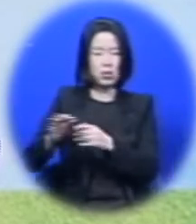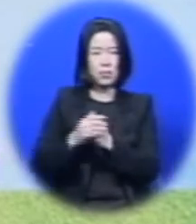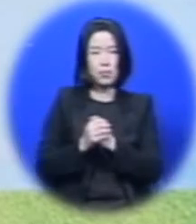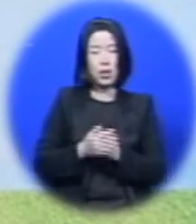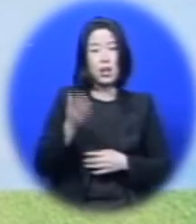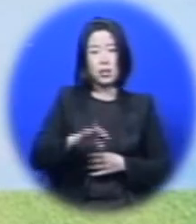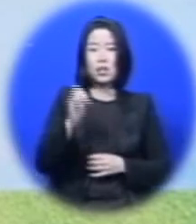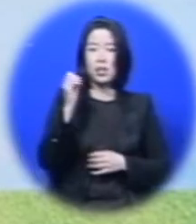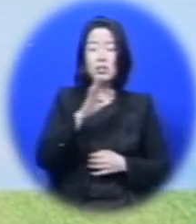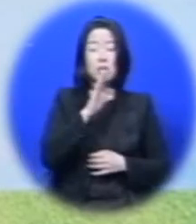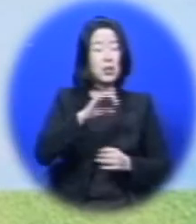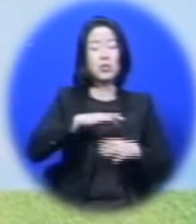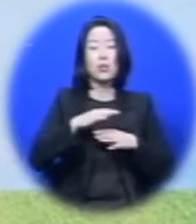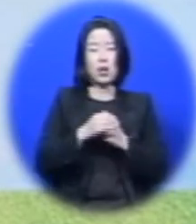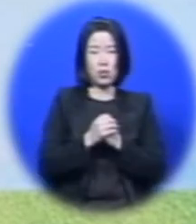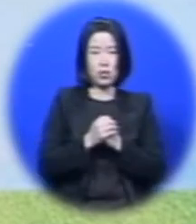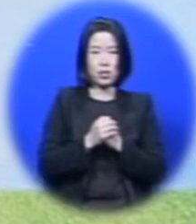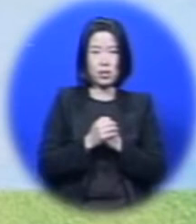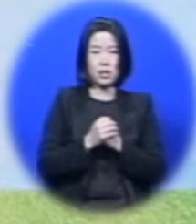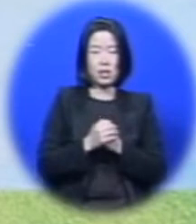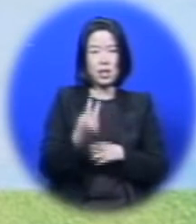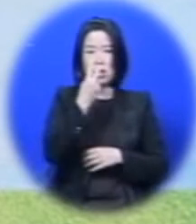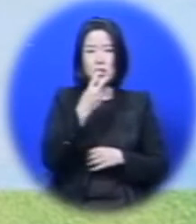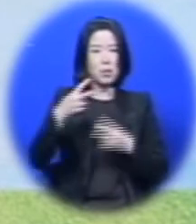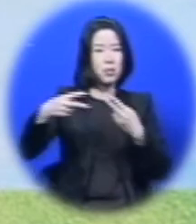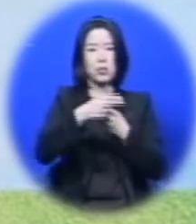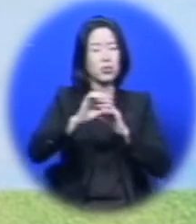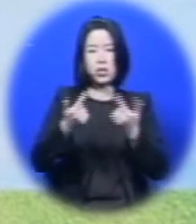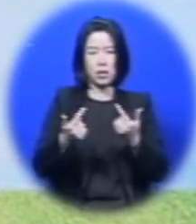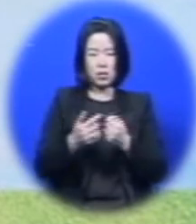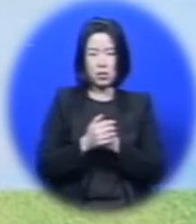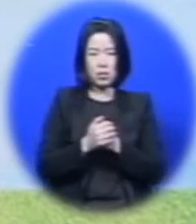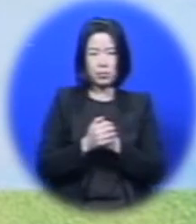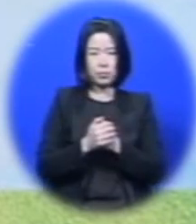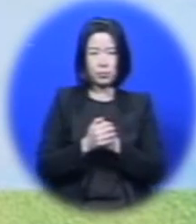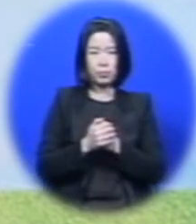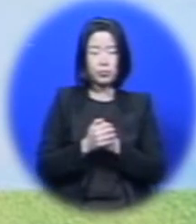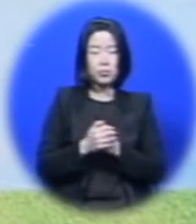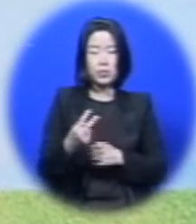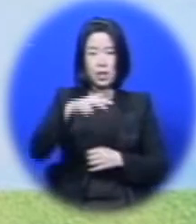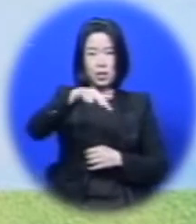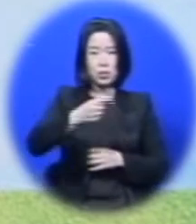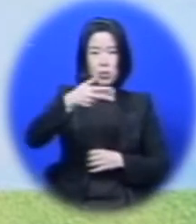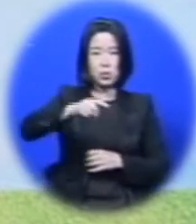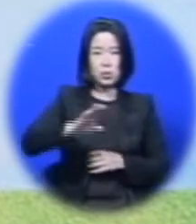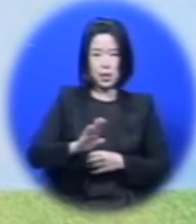참 놀랍지요. 생명이 끊어지지가 않아요. 이 조셉이